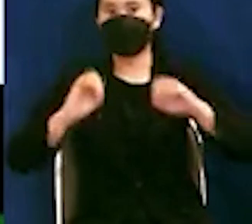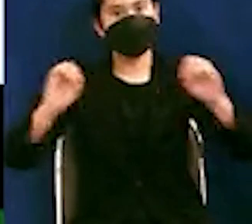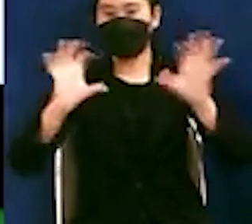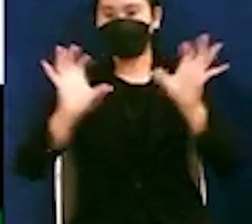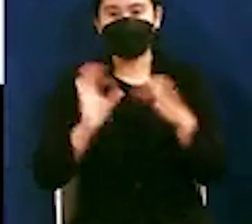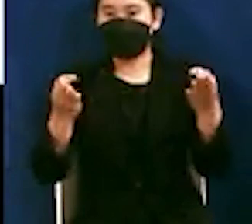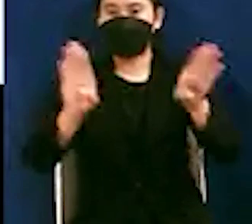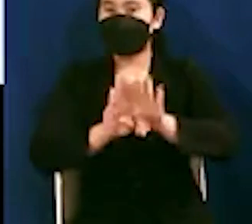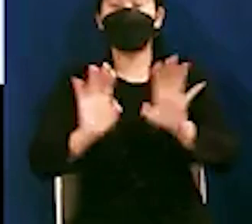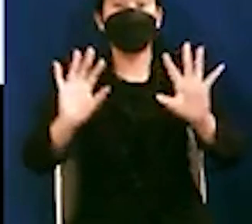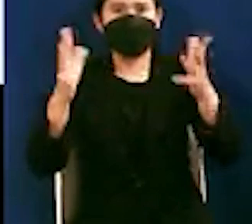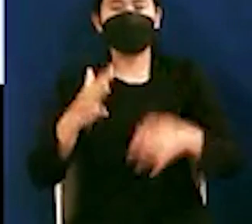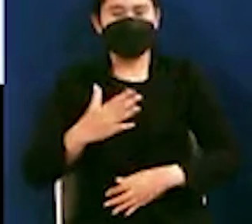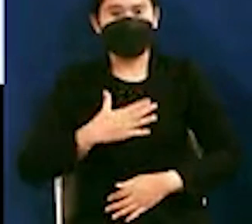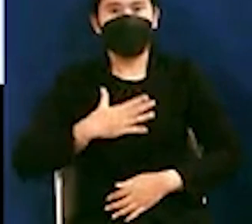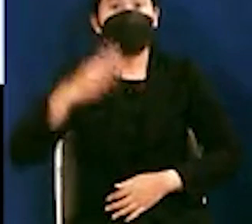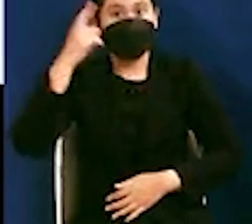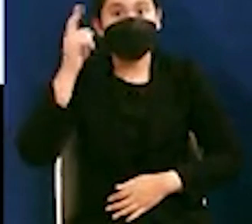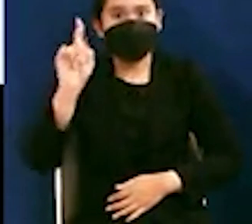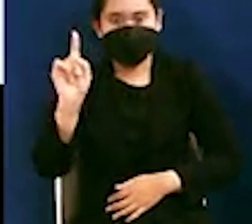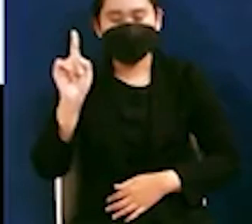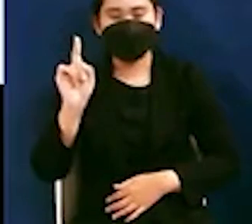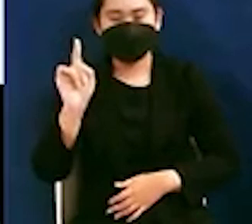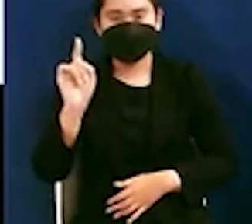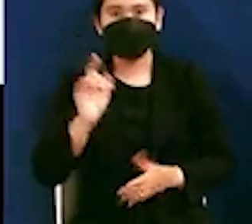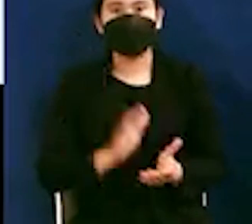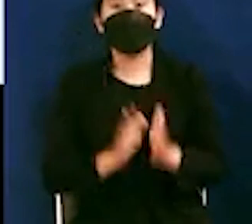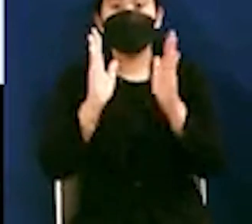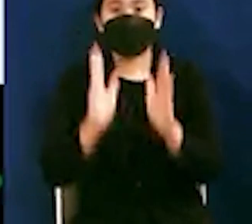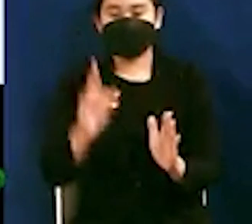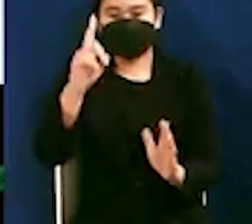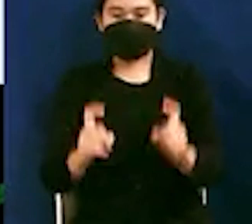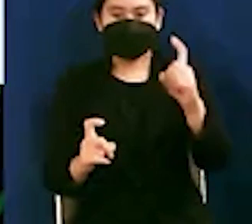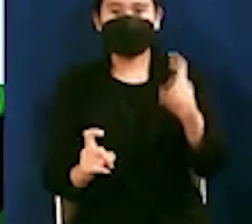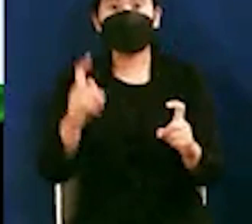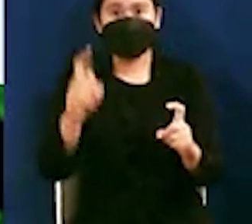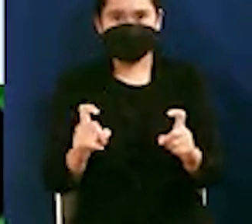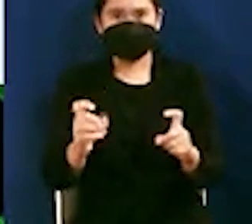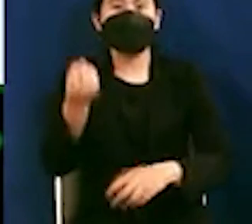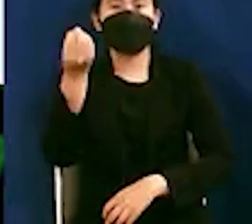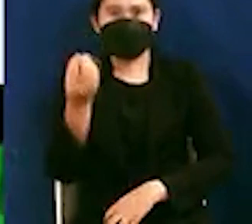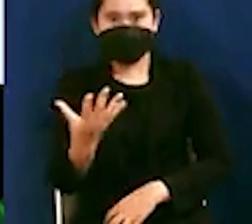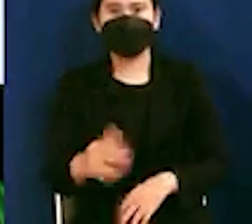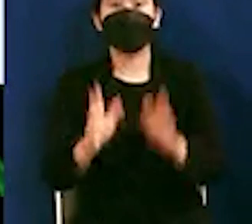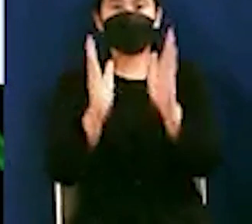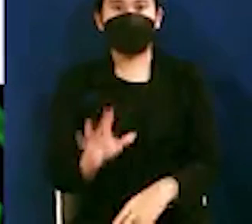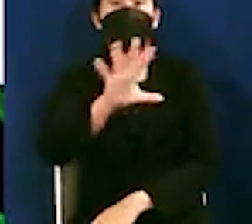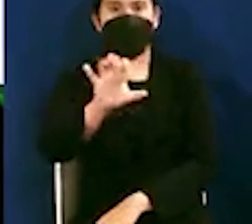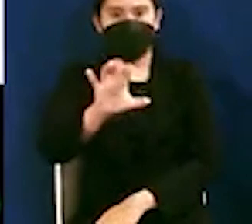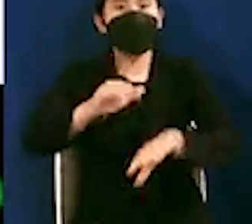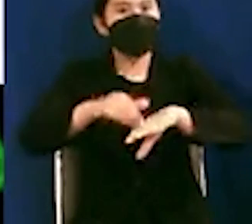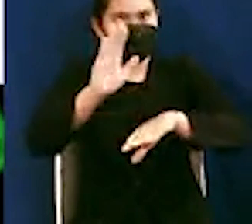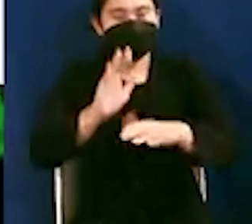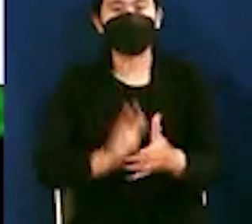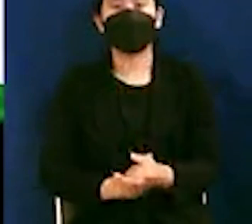าวน์นะครับจากแบบจำลองแบบโมเดลของเราจะพบว่าเราจะมีผู้เสียชีวิต นะครับมากกว่า500คนต่อวันนะครับ